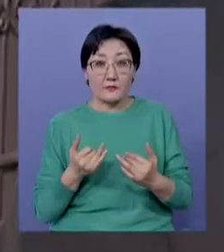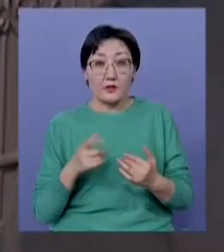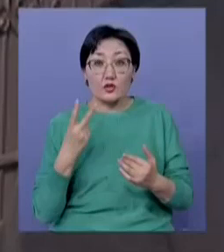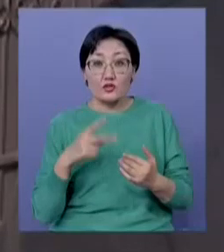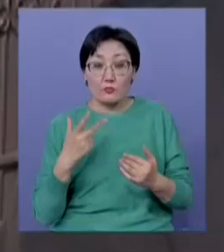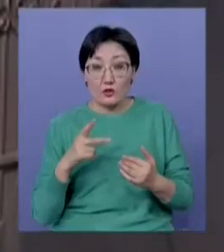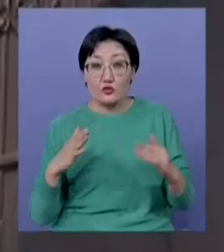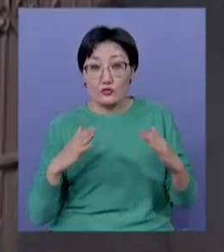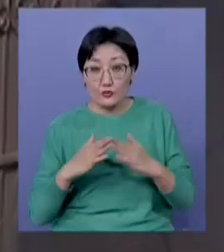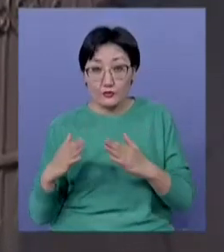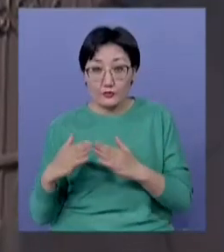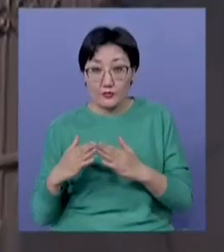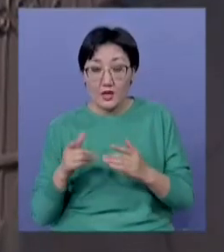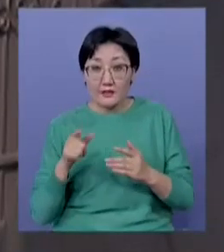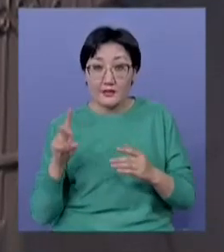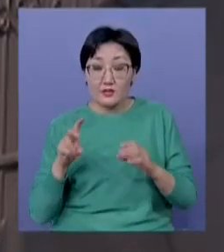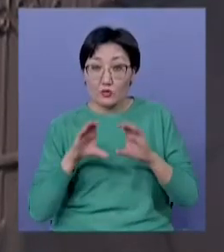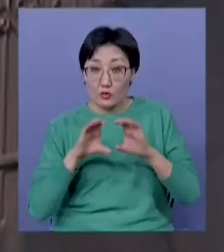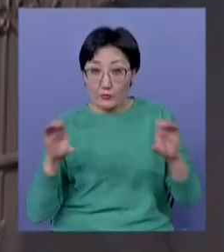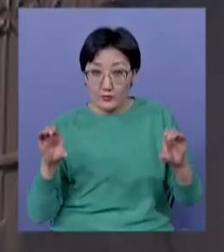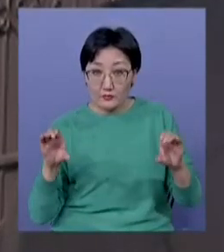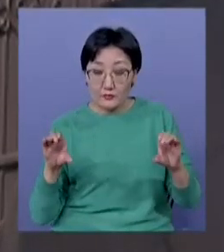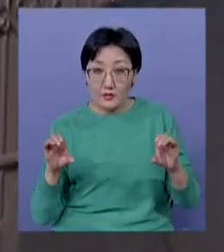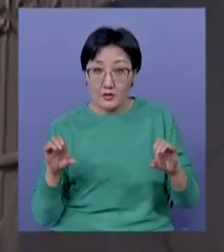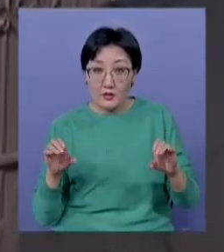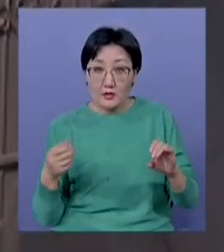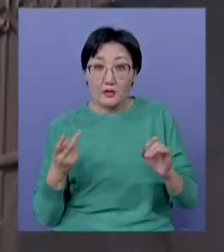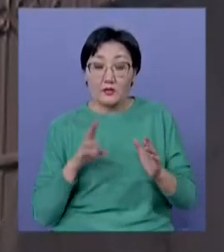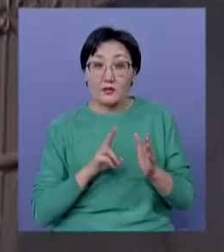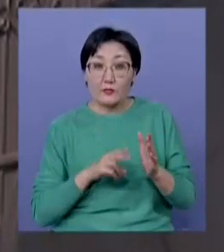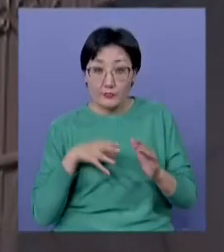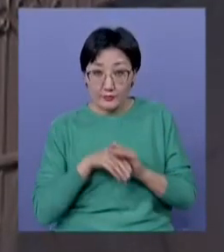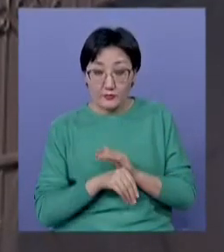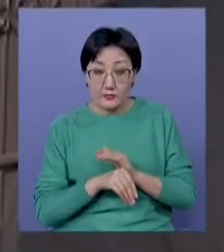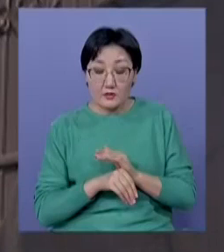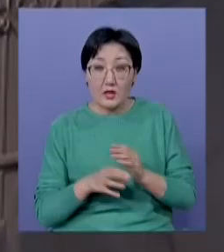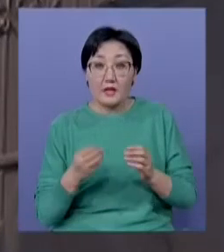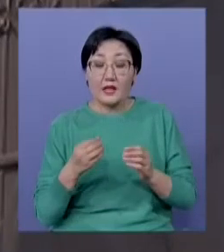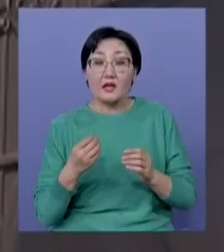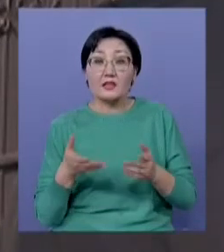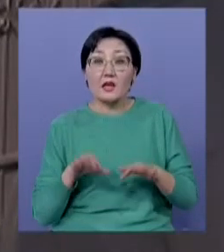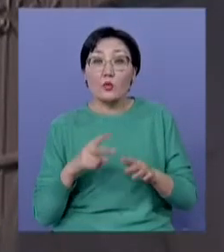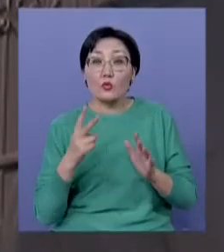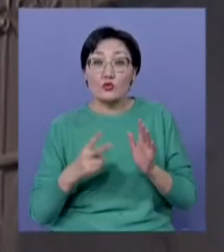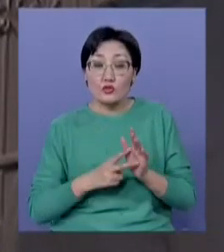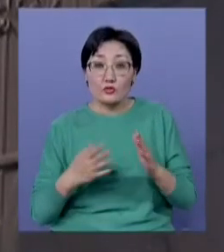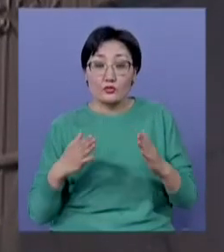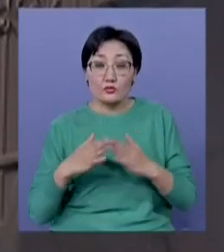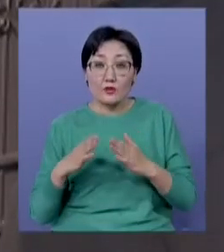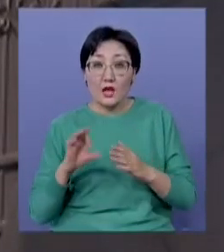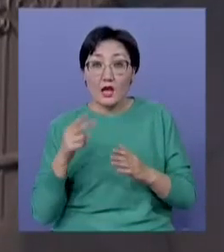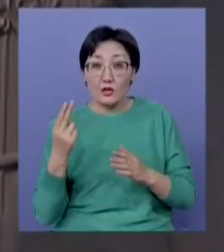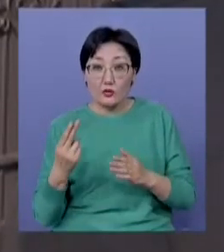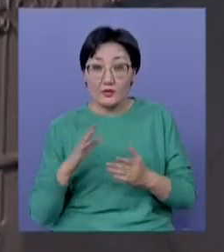23 үйге газ құбырын қосып бердік. Қалған тағы да 17 үйге